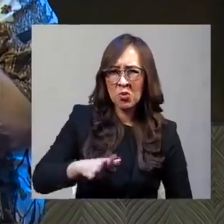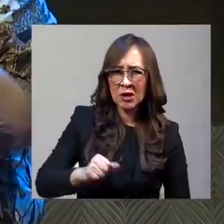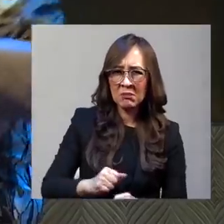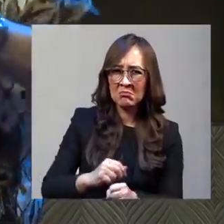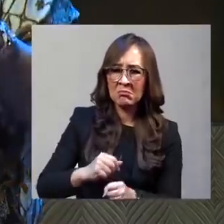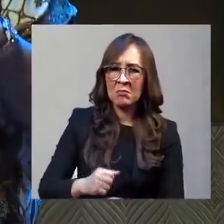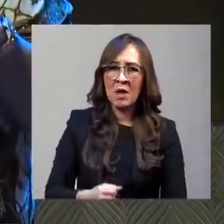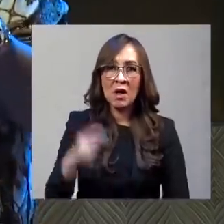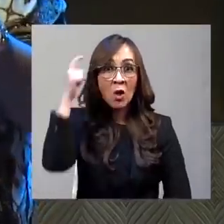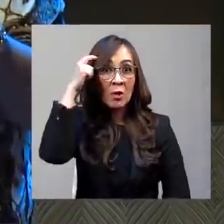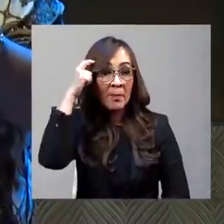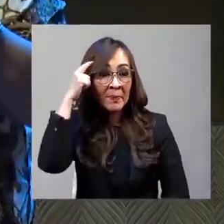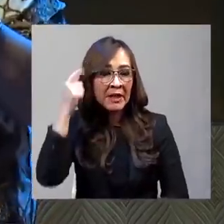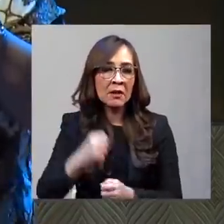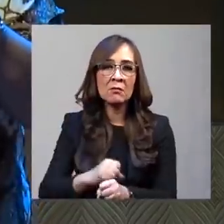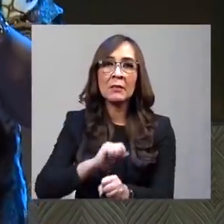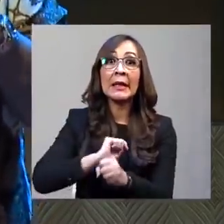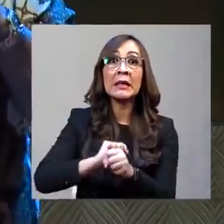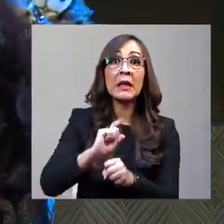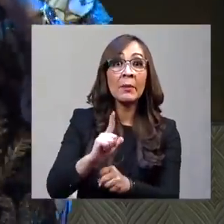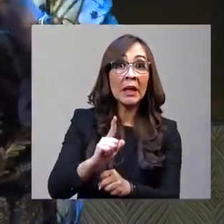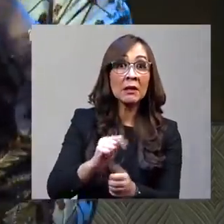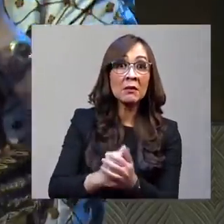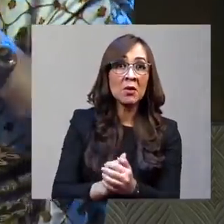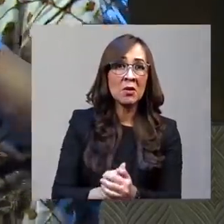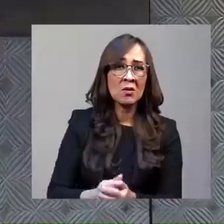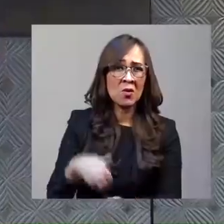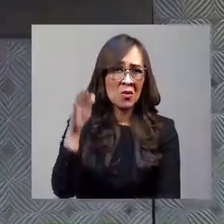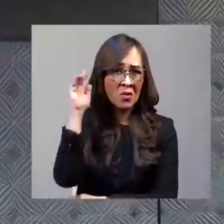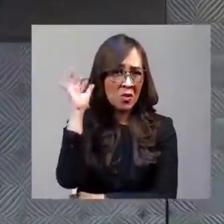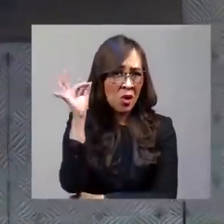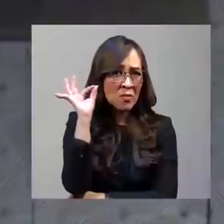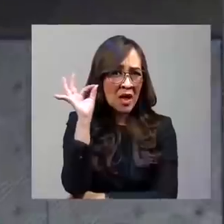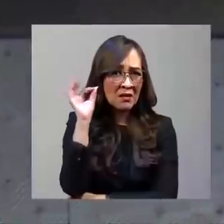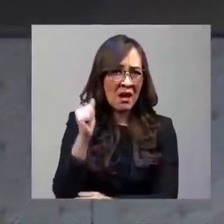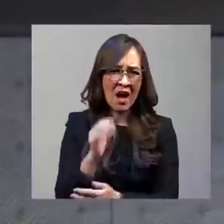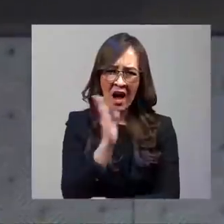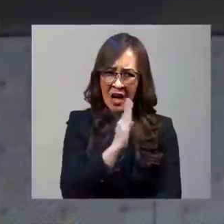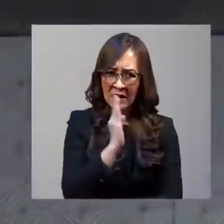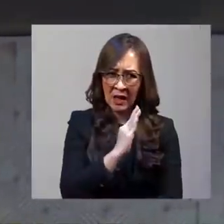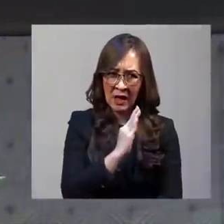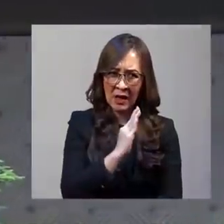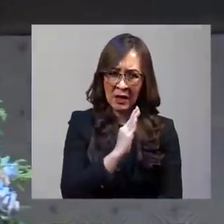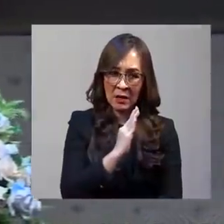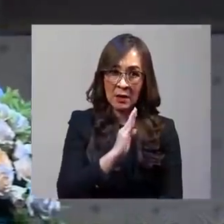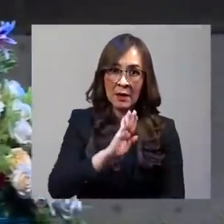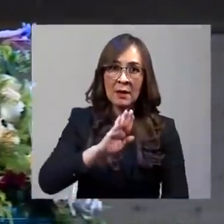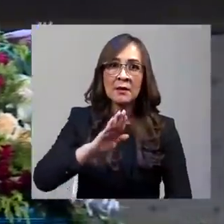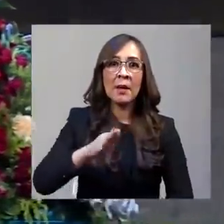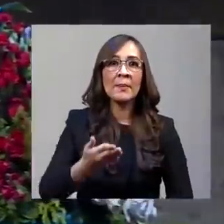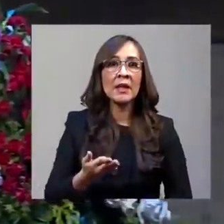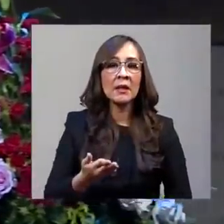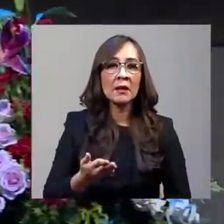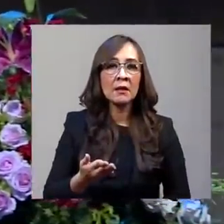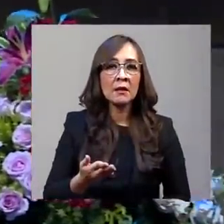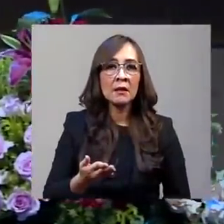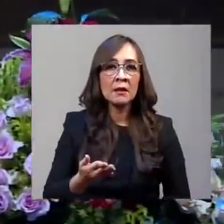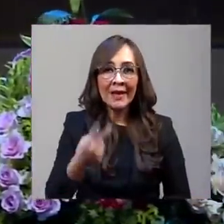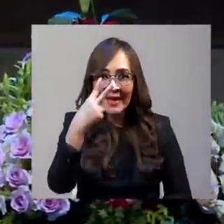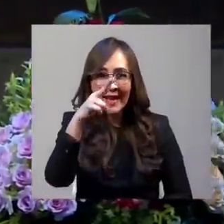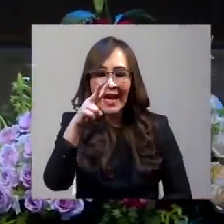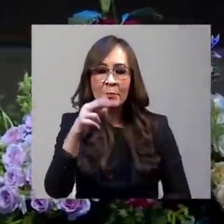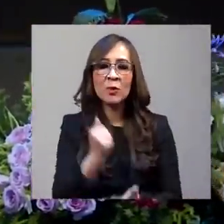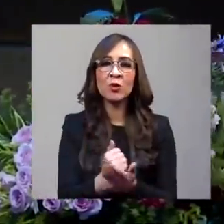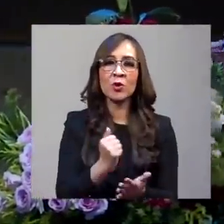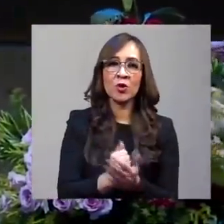harus ada dalam peningkatan. Tapi kalau sudah hidup di dalamnya, engkau akan melihat buah-buahnya. Tapi kalau saudara mau terus hidup merosot, itu juga yang akan terjadi dalam